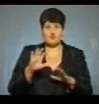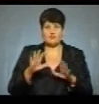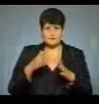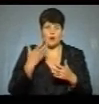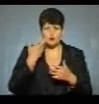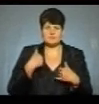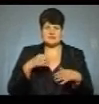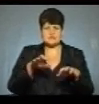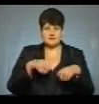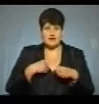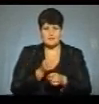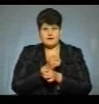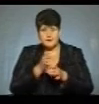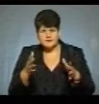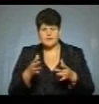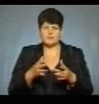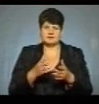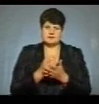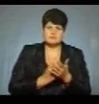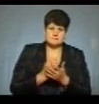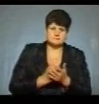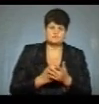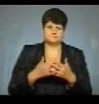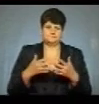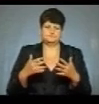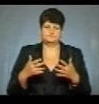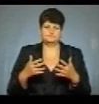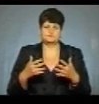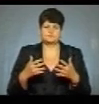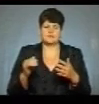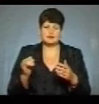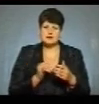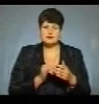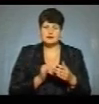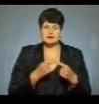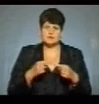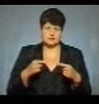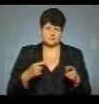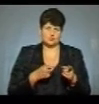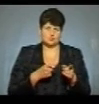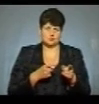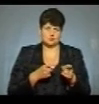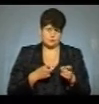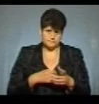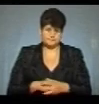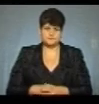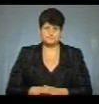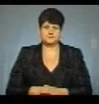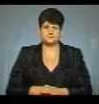вилучали як і гранати, так і боєприпаси, так і нарізну вогнепальну зброю.